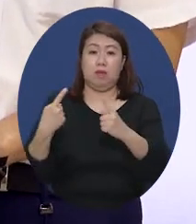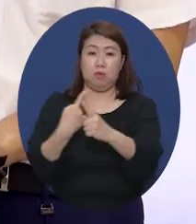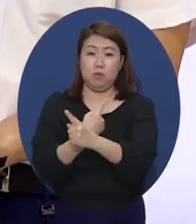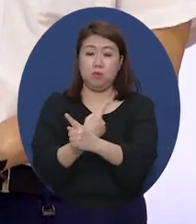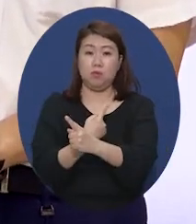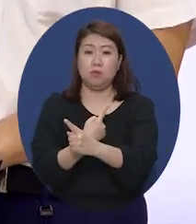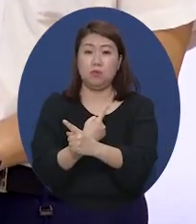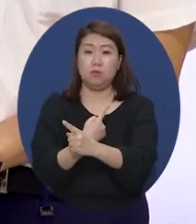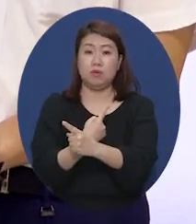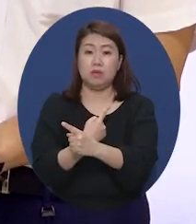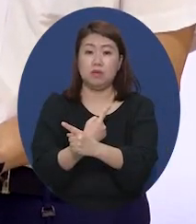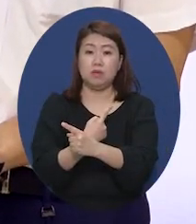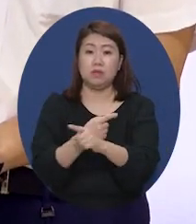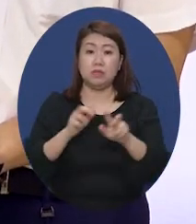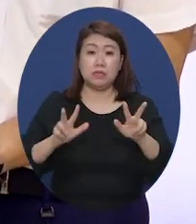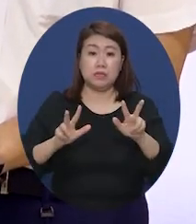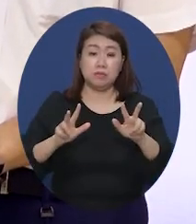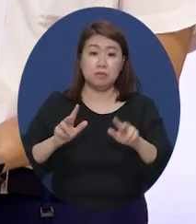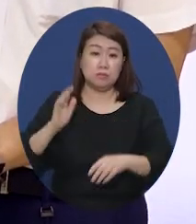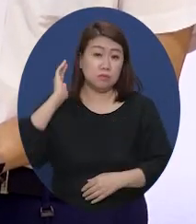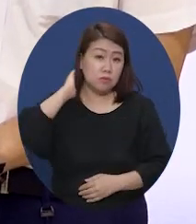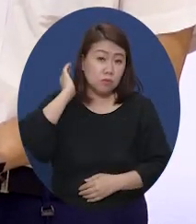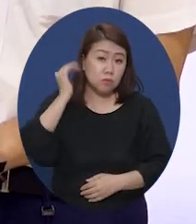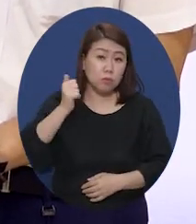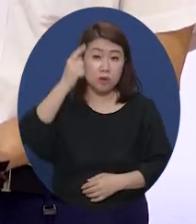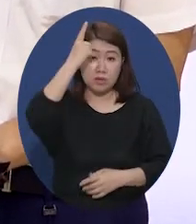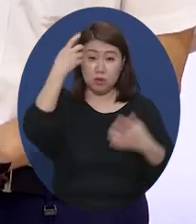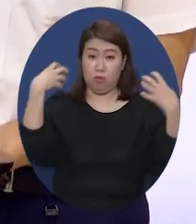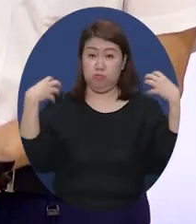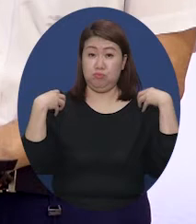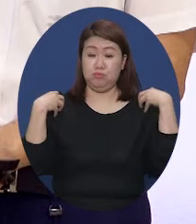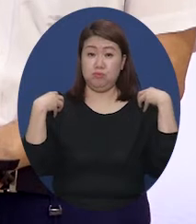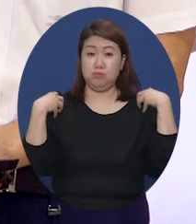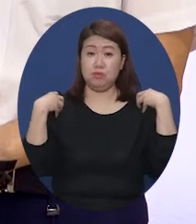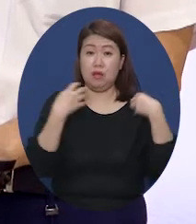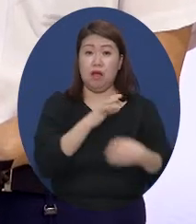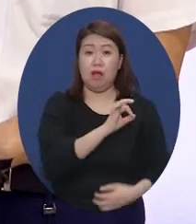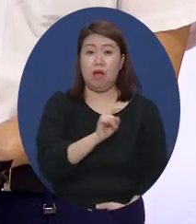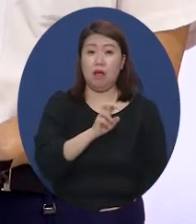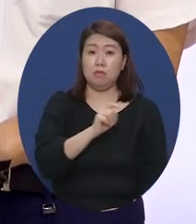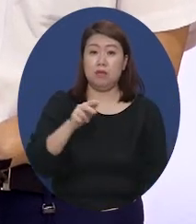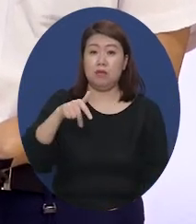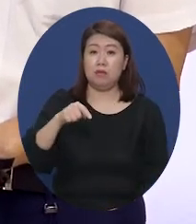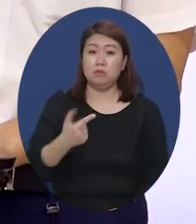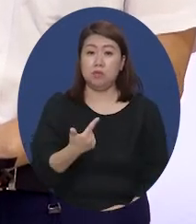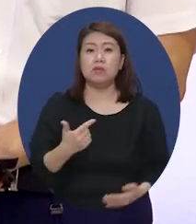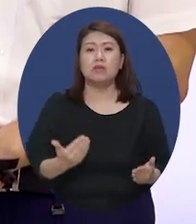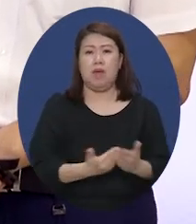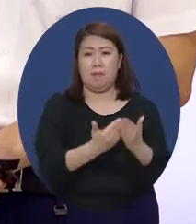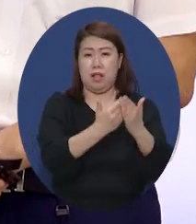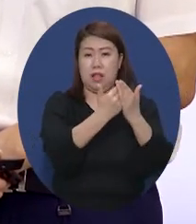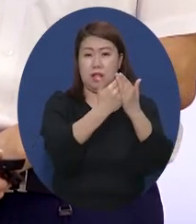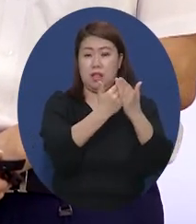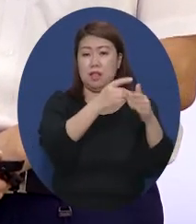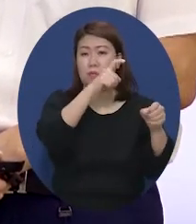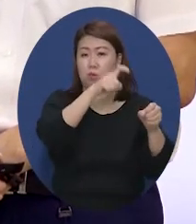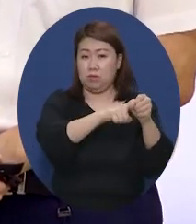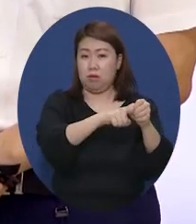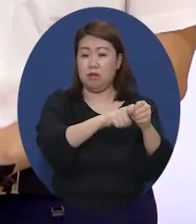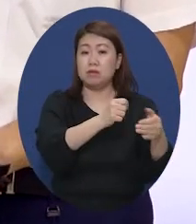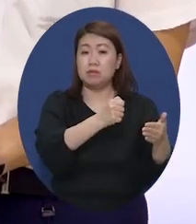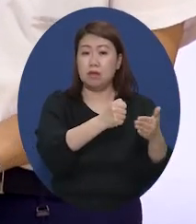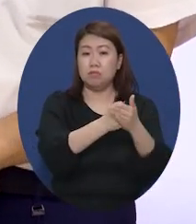그렇게 바뀌고 또 지금 정부는 아마존을 개발해야 한다는 쪽에 굉장히 힘을 싣고 있습니다. 그러다